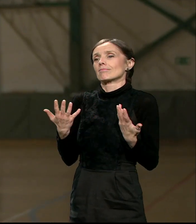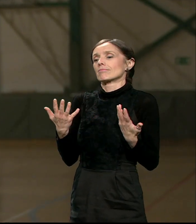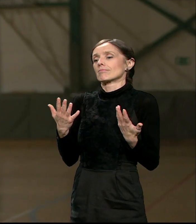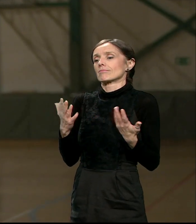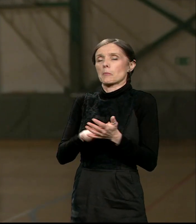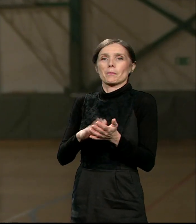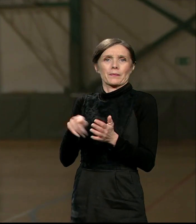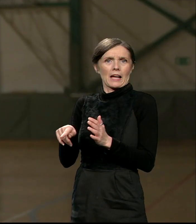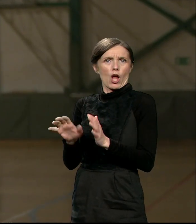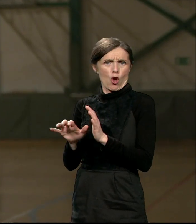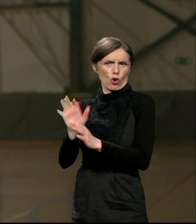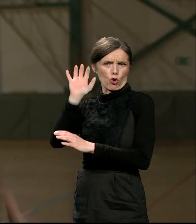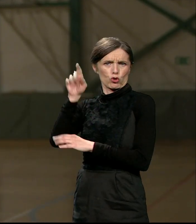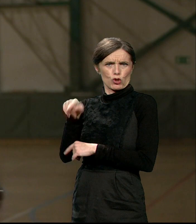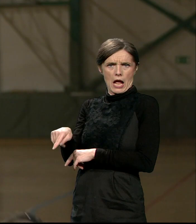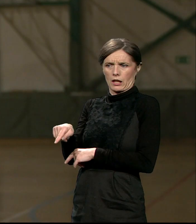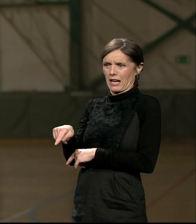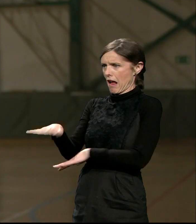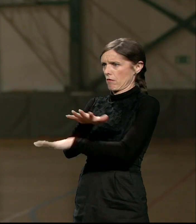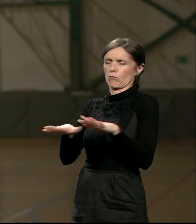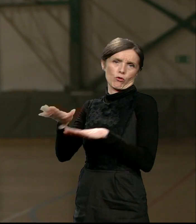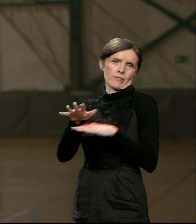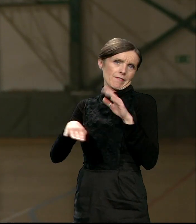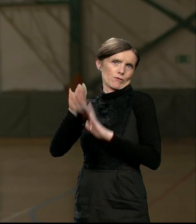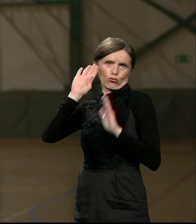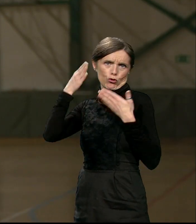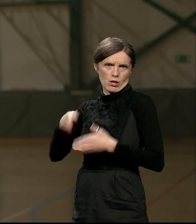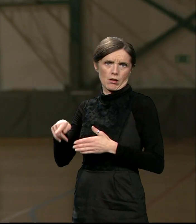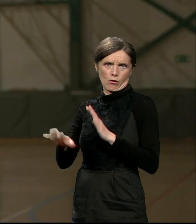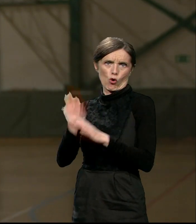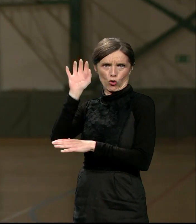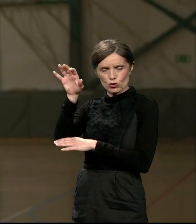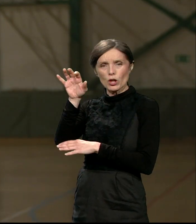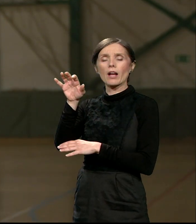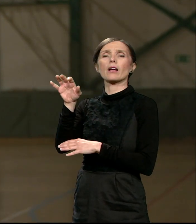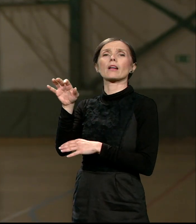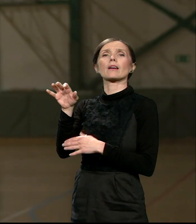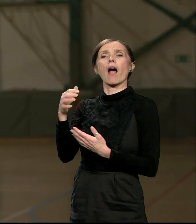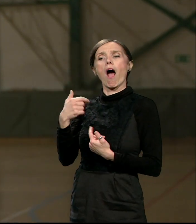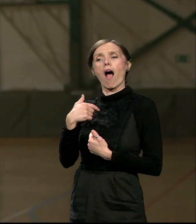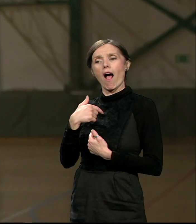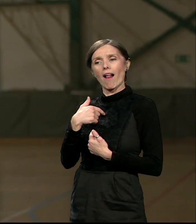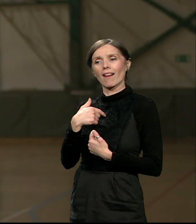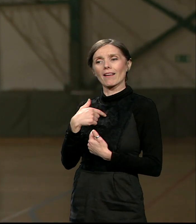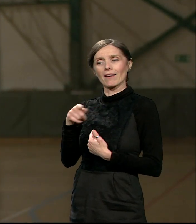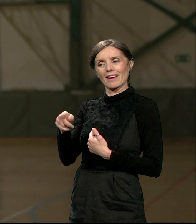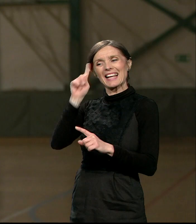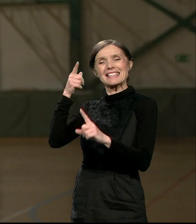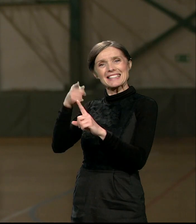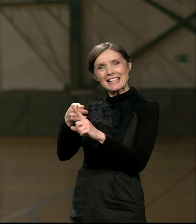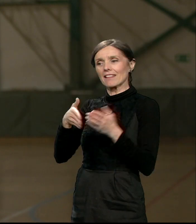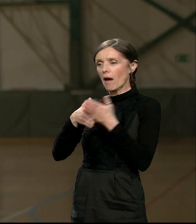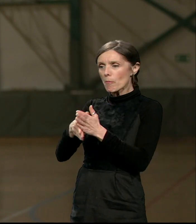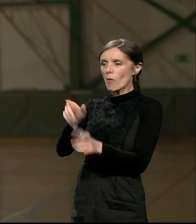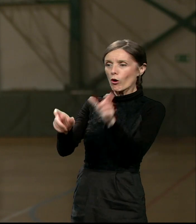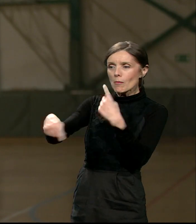košarka je taj deo kojim se ovde pre svega bavimo, da pomognemo ljudima sa posebnim potrebama,